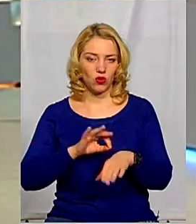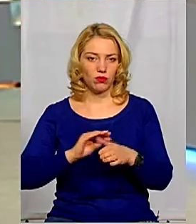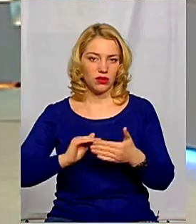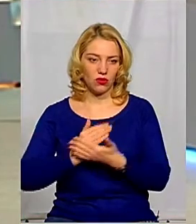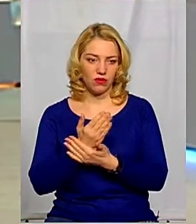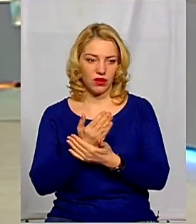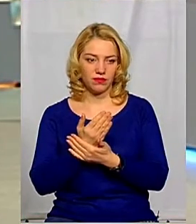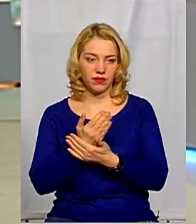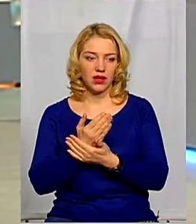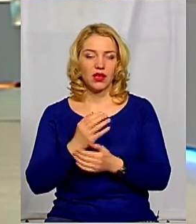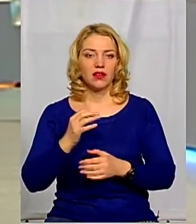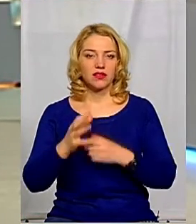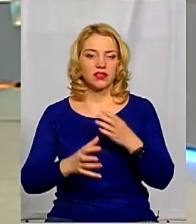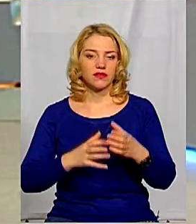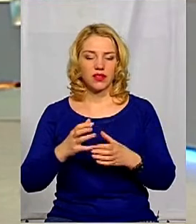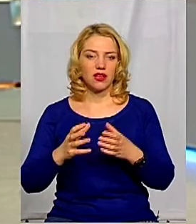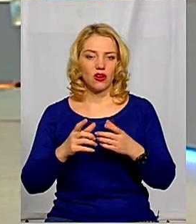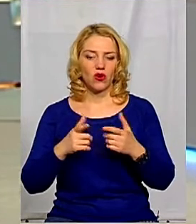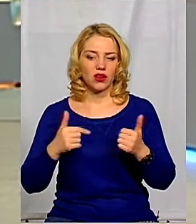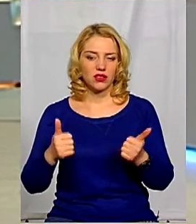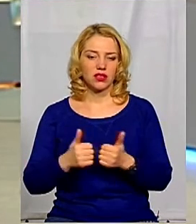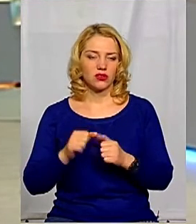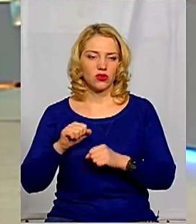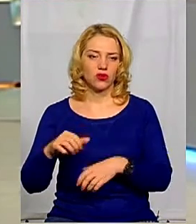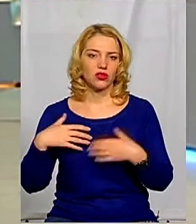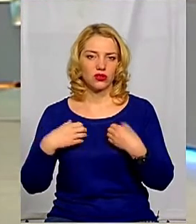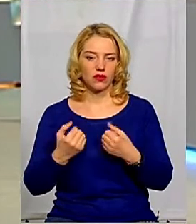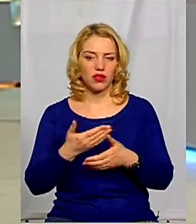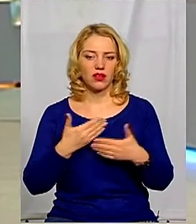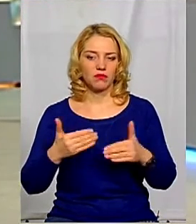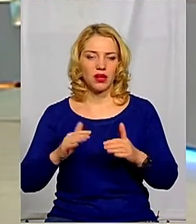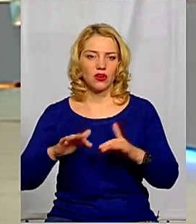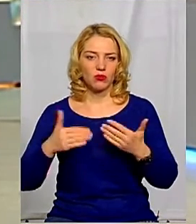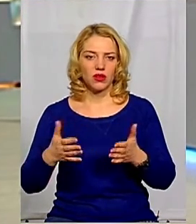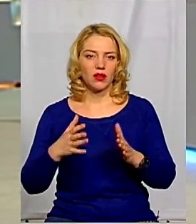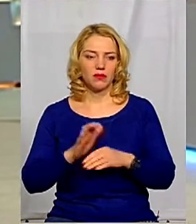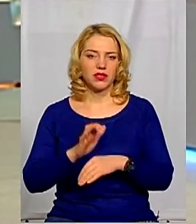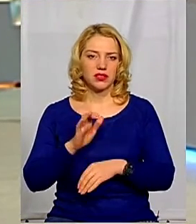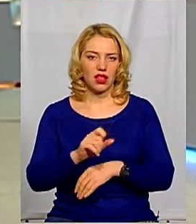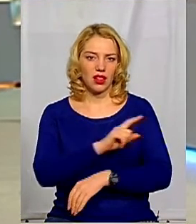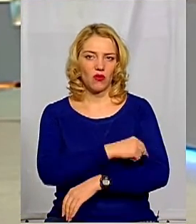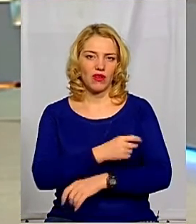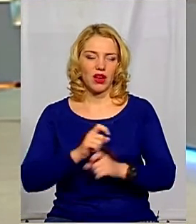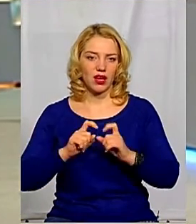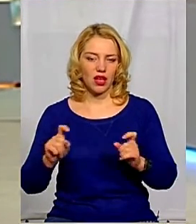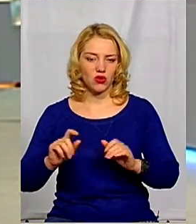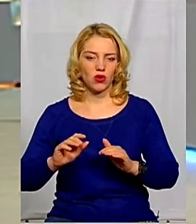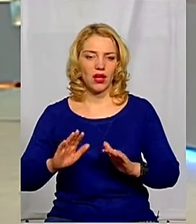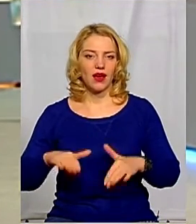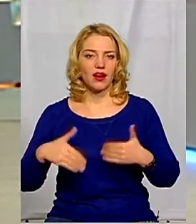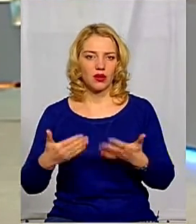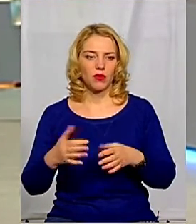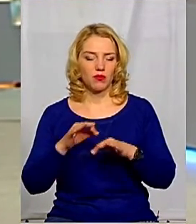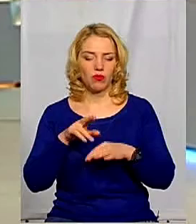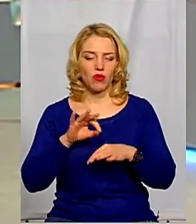нова. Всесвітня організація охорони здоров'я нам рекомендувала, прислала, в тому числі в лікарню, рекомендації